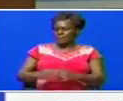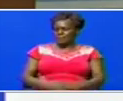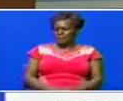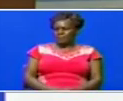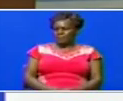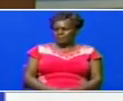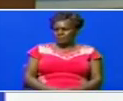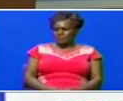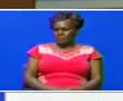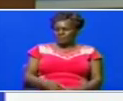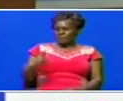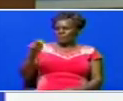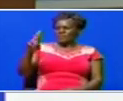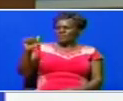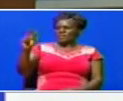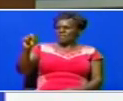Trans Nzoia,